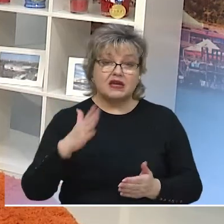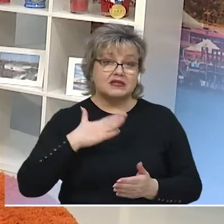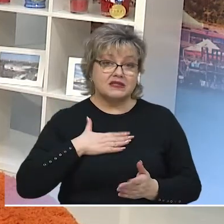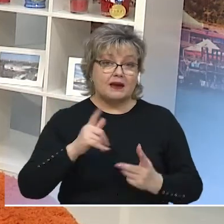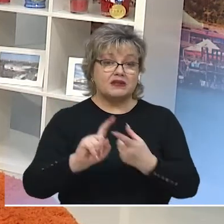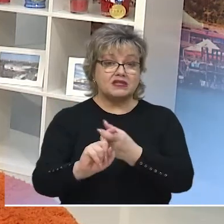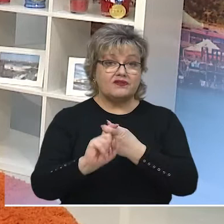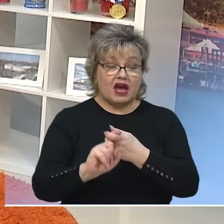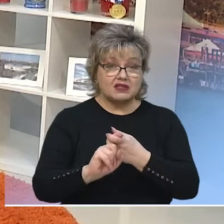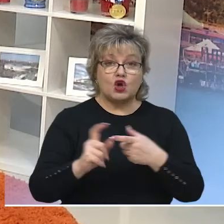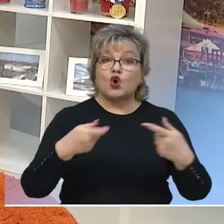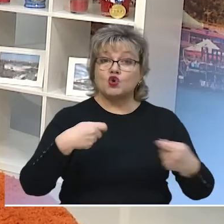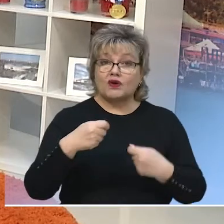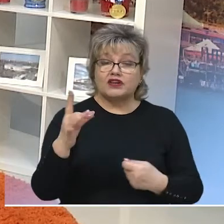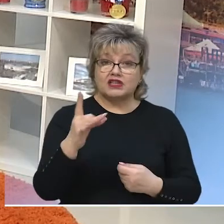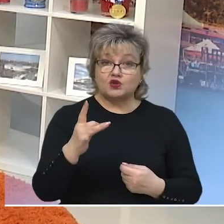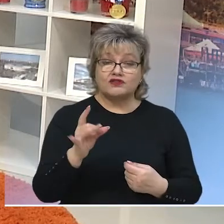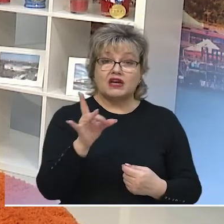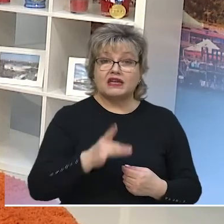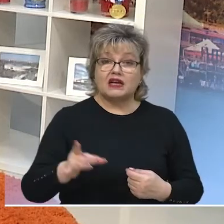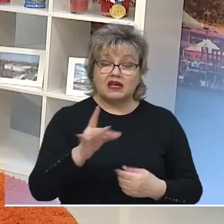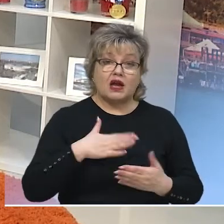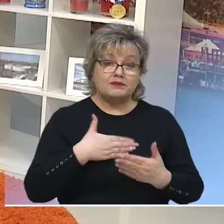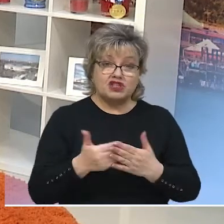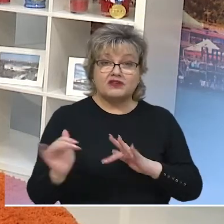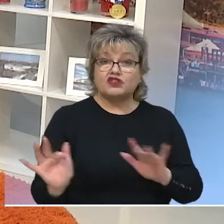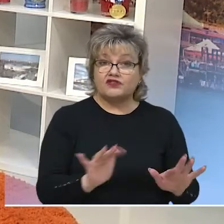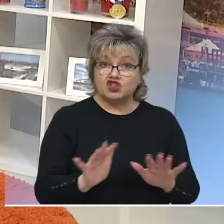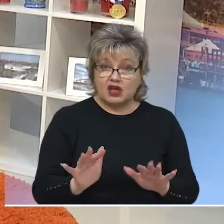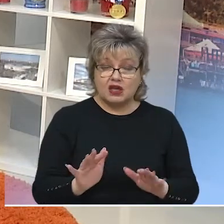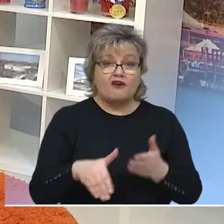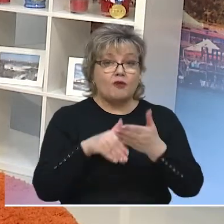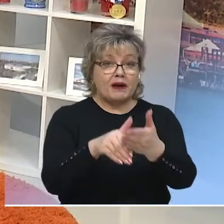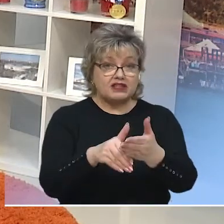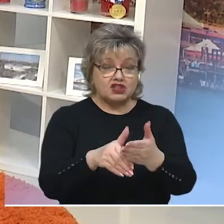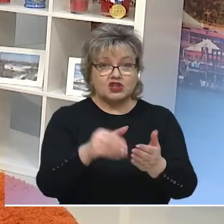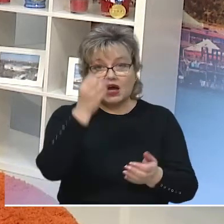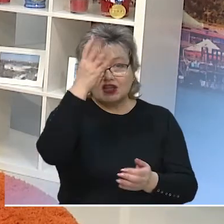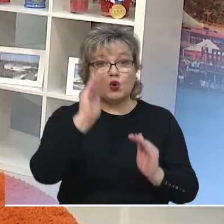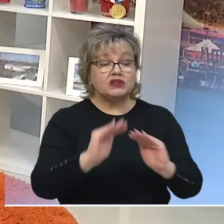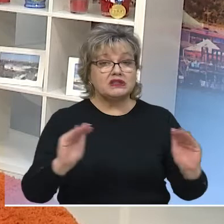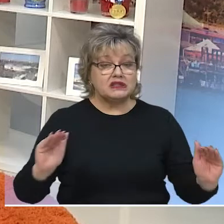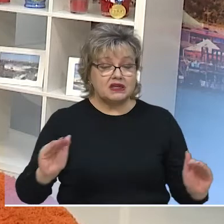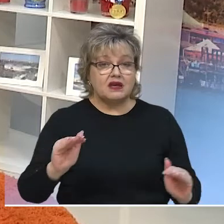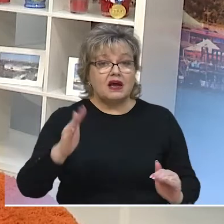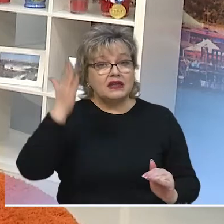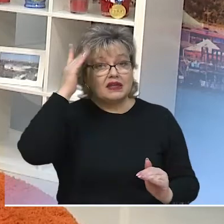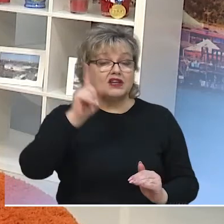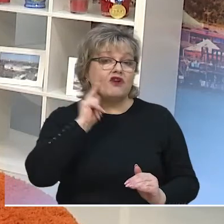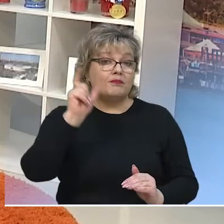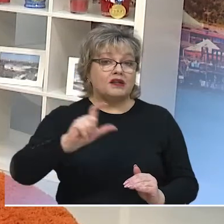с нами сейчас на связи руководитель Ростовского регионального общественного движения в поддержку одаренных детей, талантливой